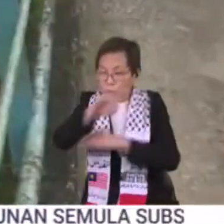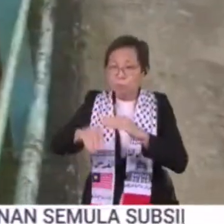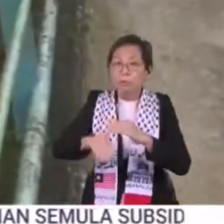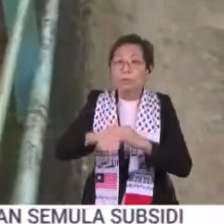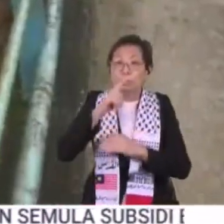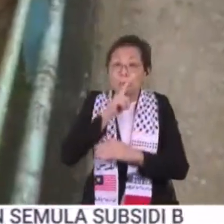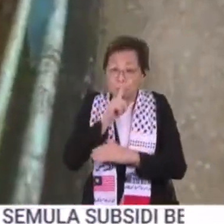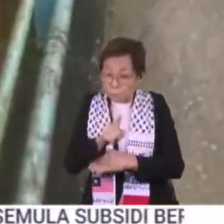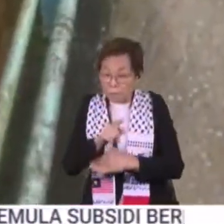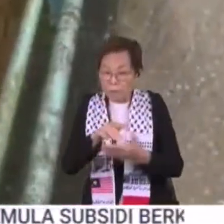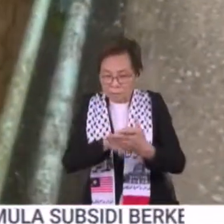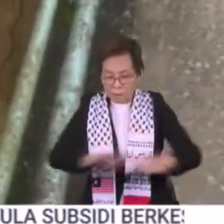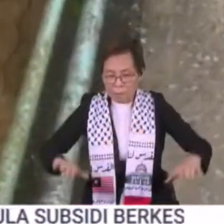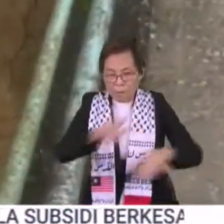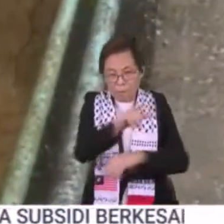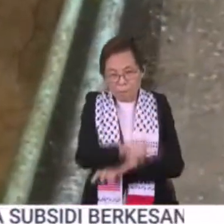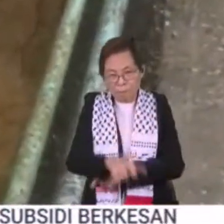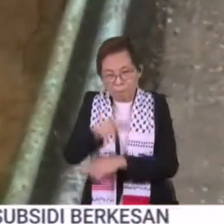keselamatan